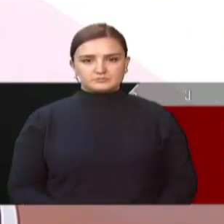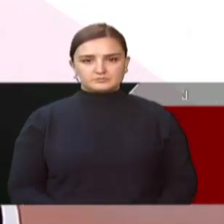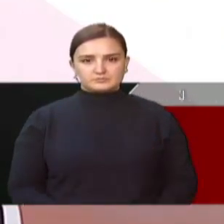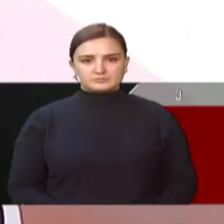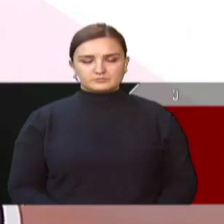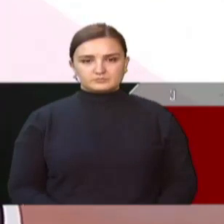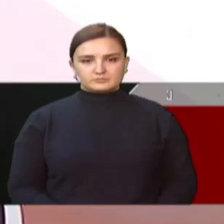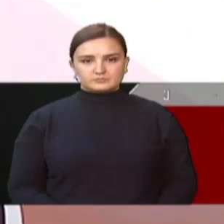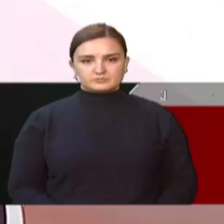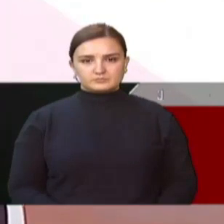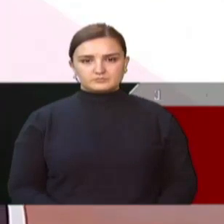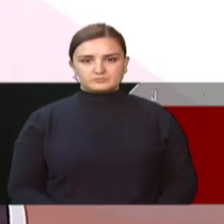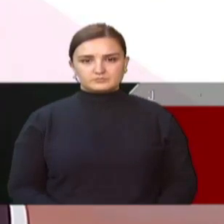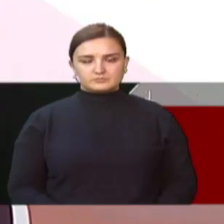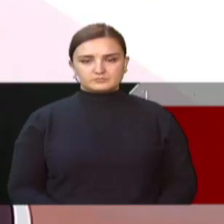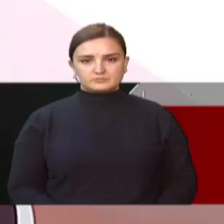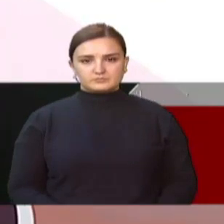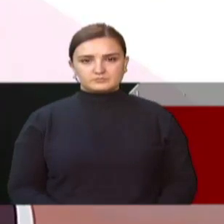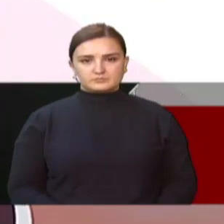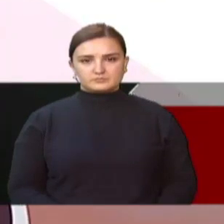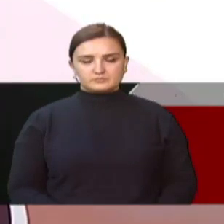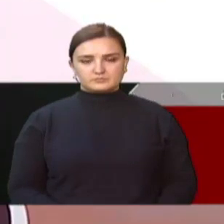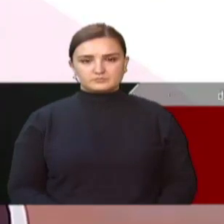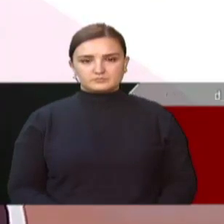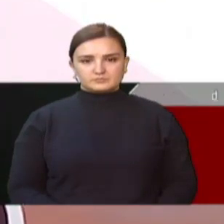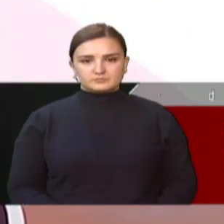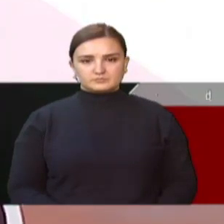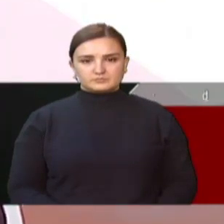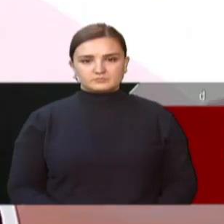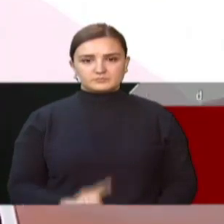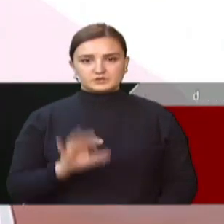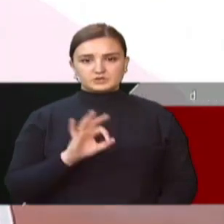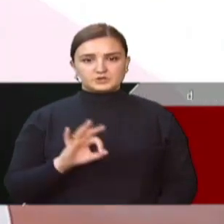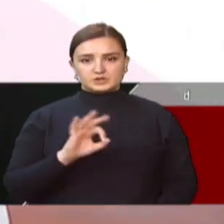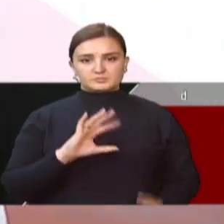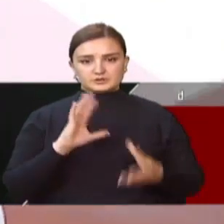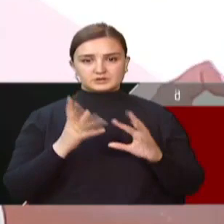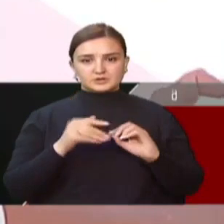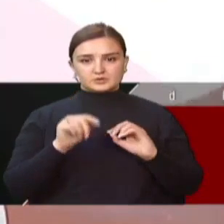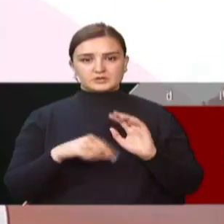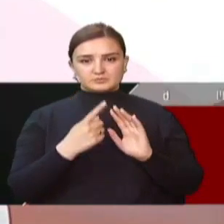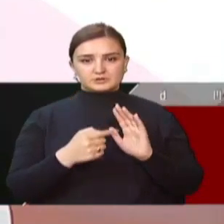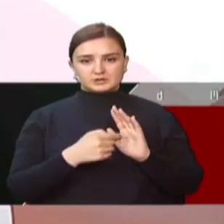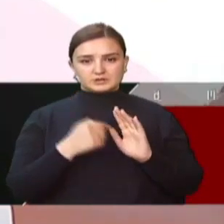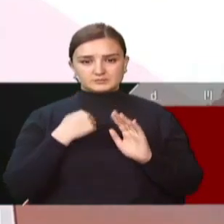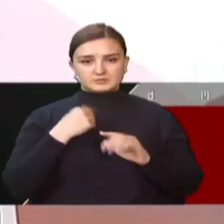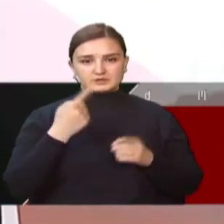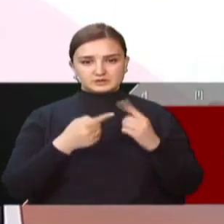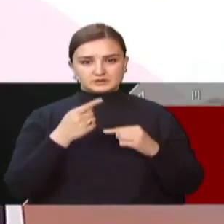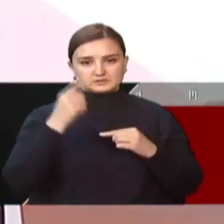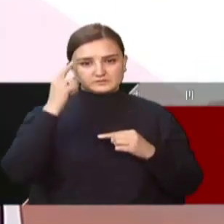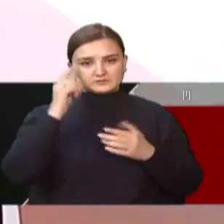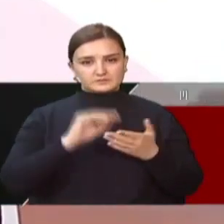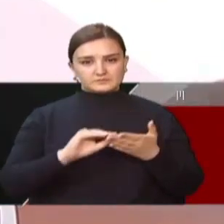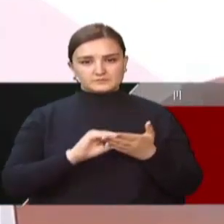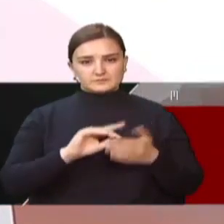Iba, domnule, la ce heba, am sărtu da, asta e cu sagitx, mi-u picro pe isev gavi mi-u rebdi rom.